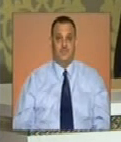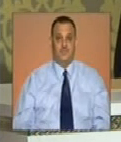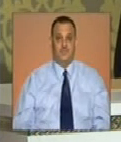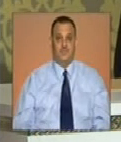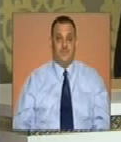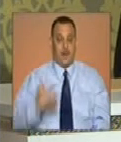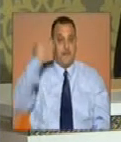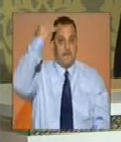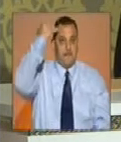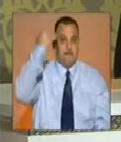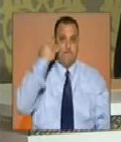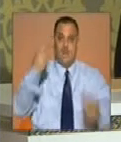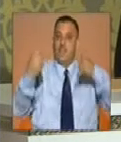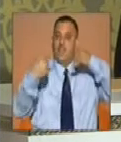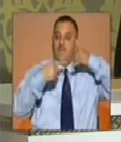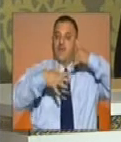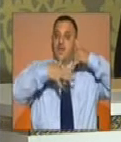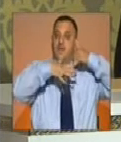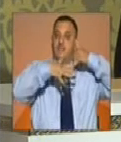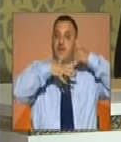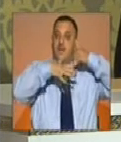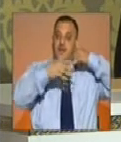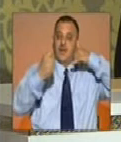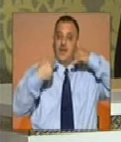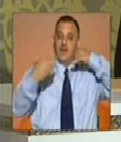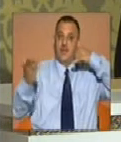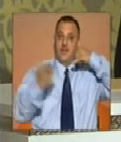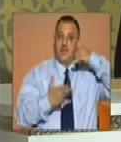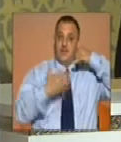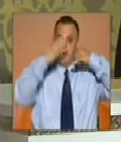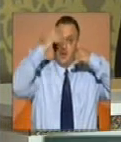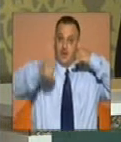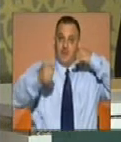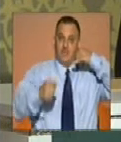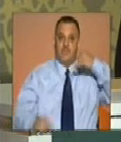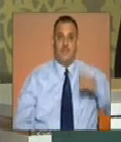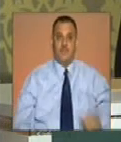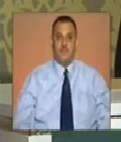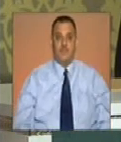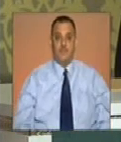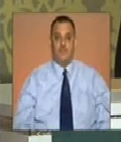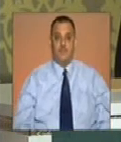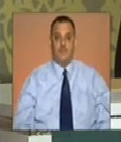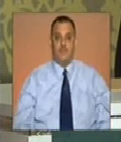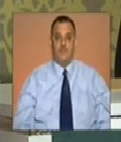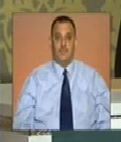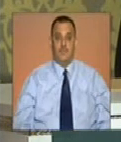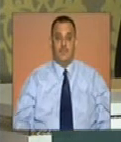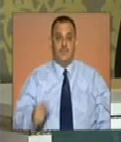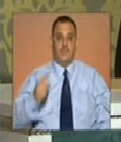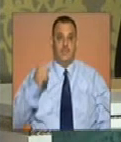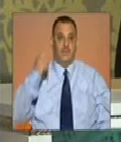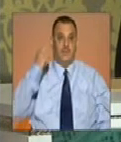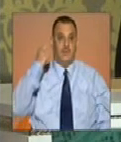طيب أخت محمد من عجمان تفضلي. السلام عليكم. عليكم السلام ورحمة الله. معلش الشيخ يعني بالنسبة